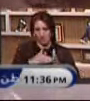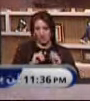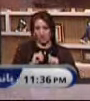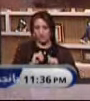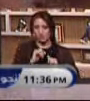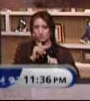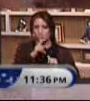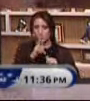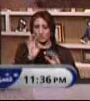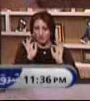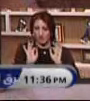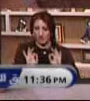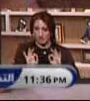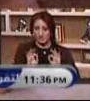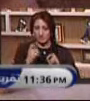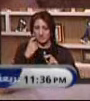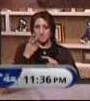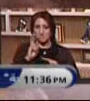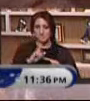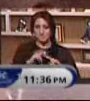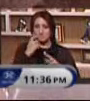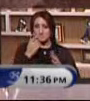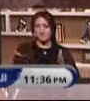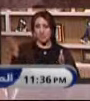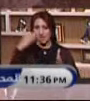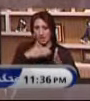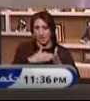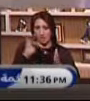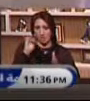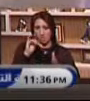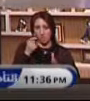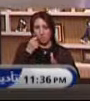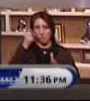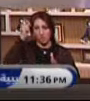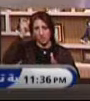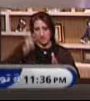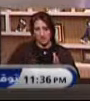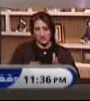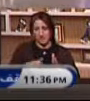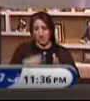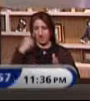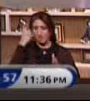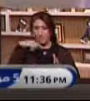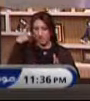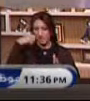ان الدون الاخيره مقبله على الانسان اللي هو قاسي القلب ده